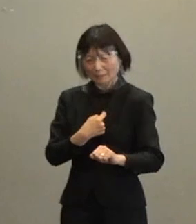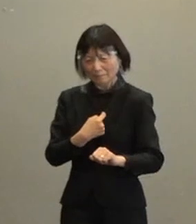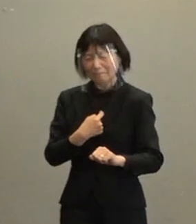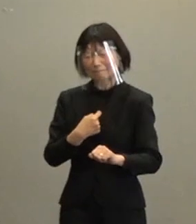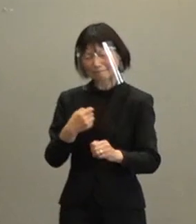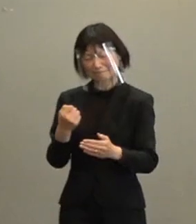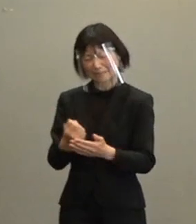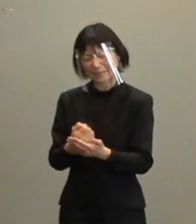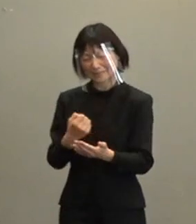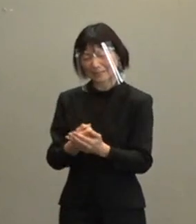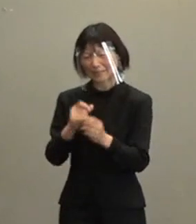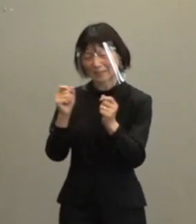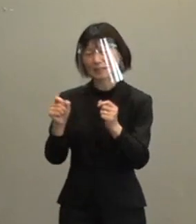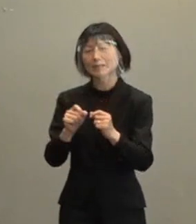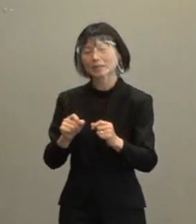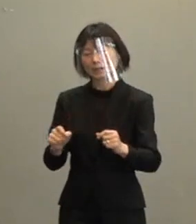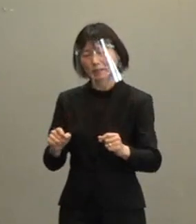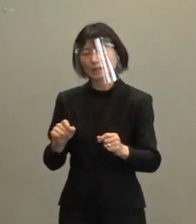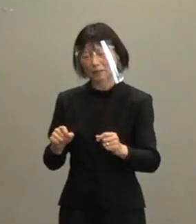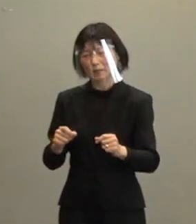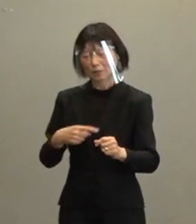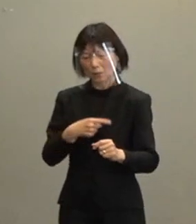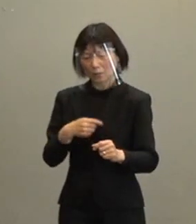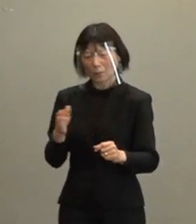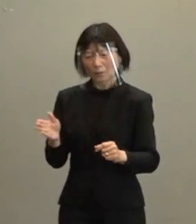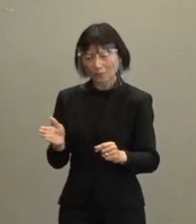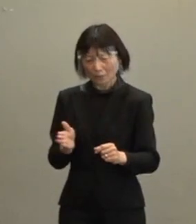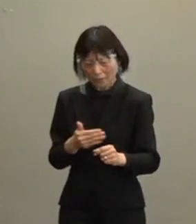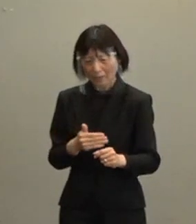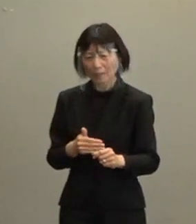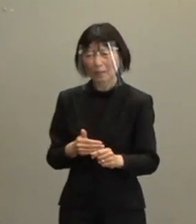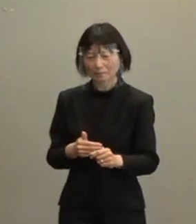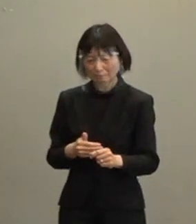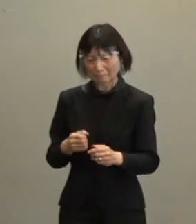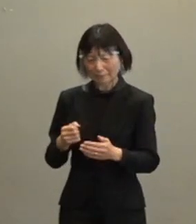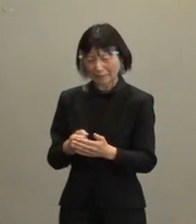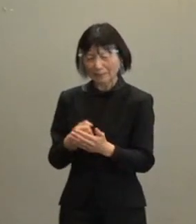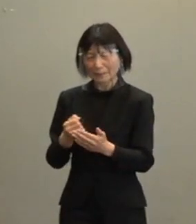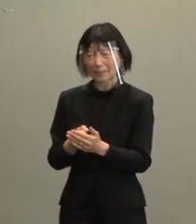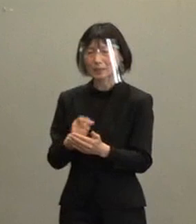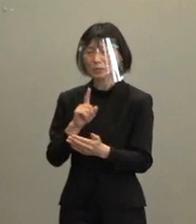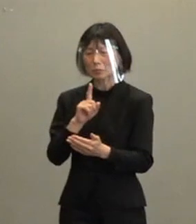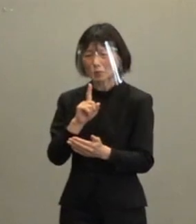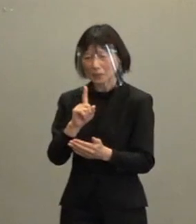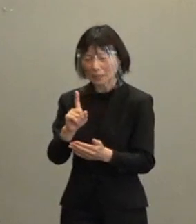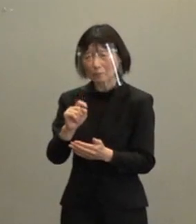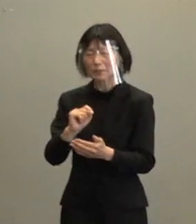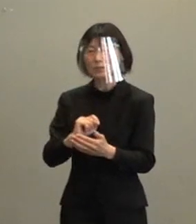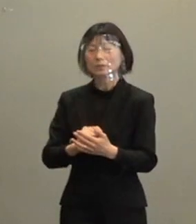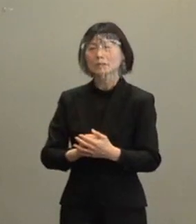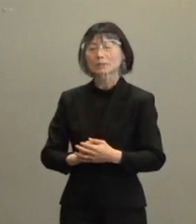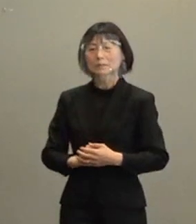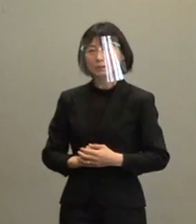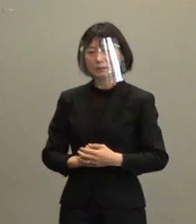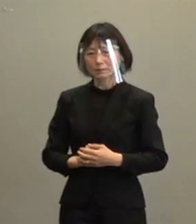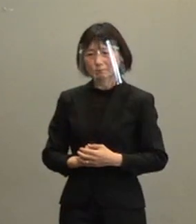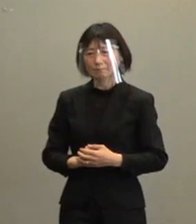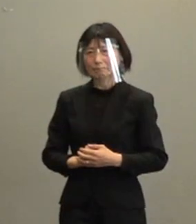ったということでですね、心からお悔やみを申し上げたいというふうに思います。もう本当